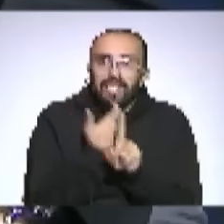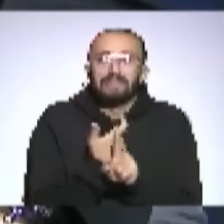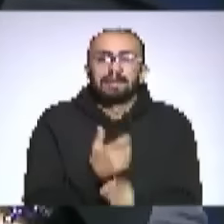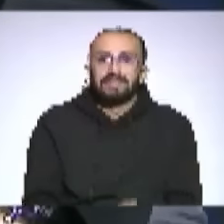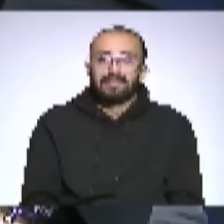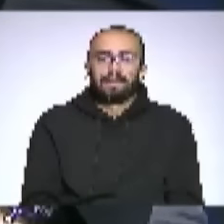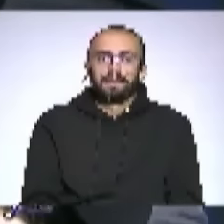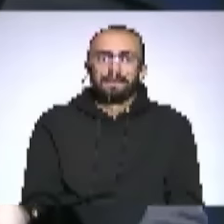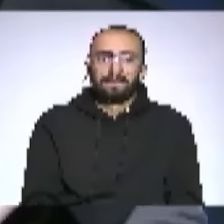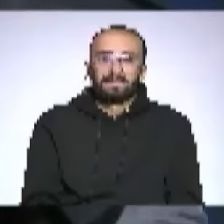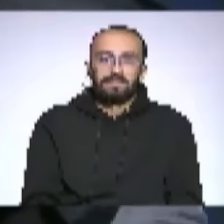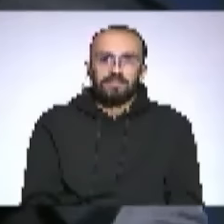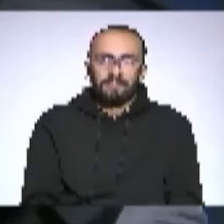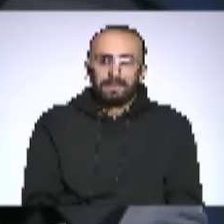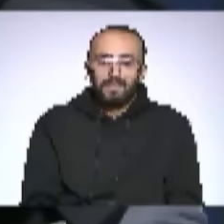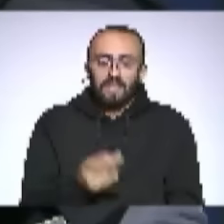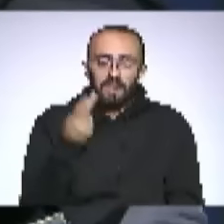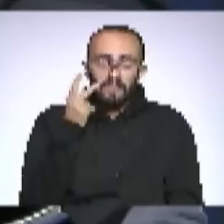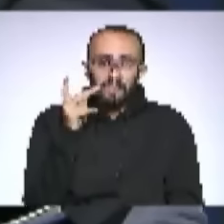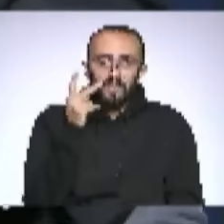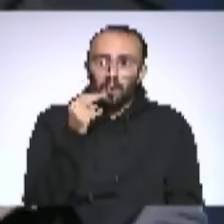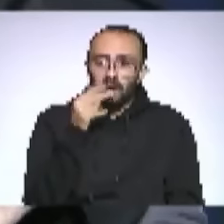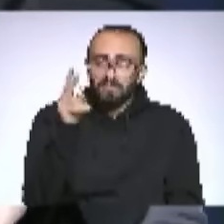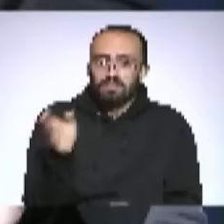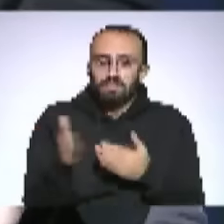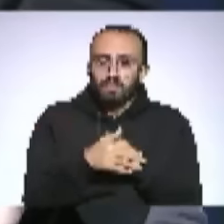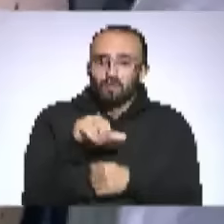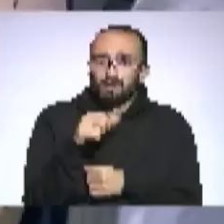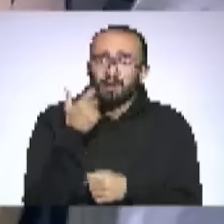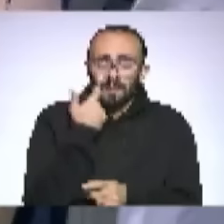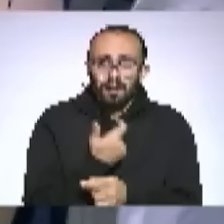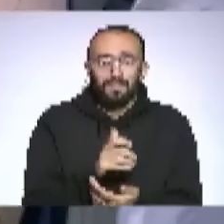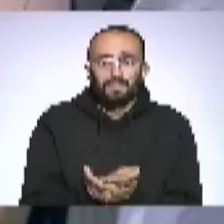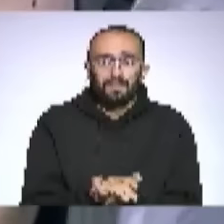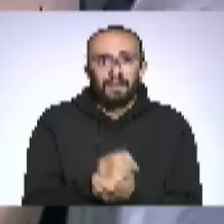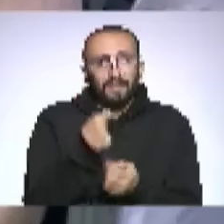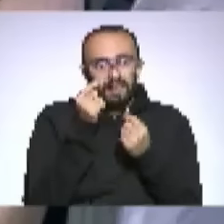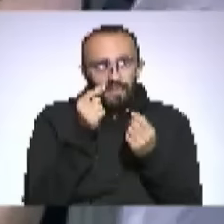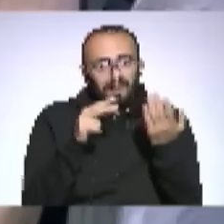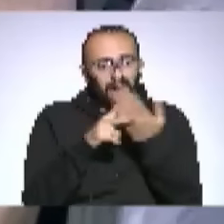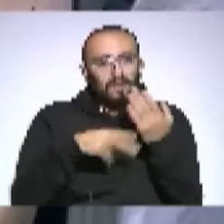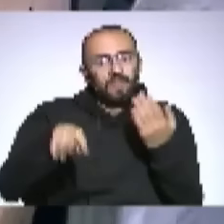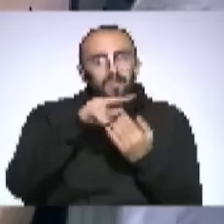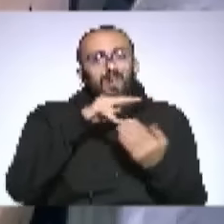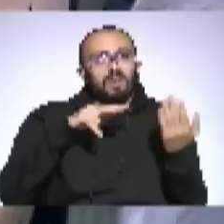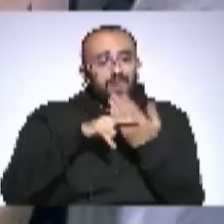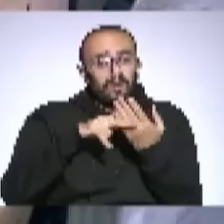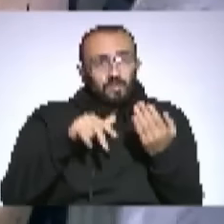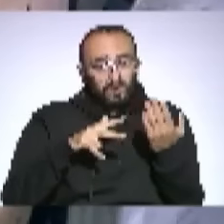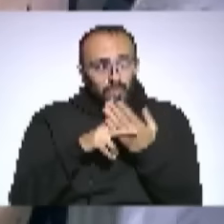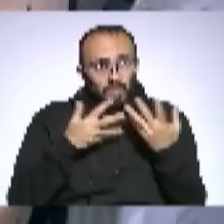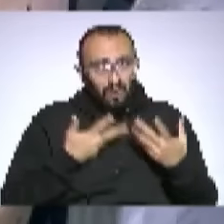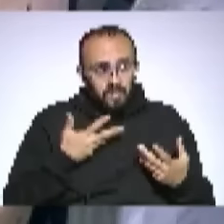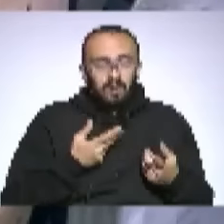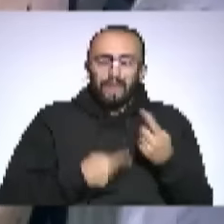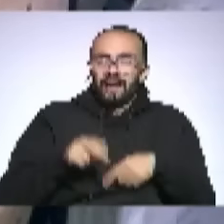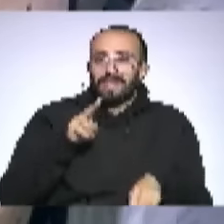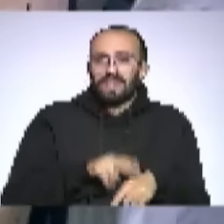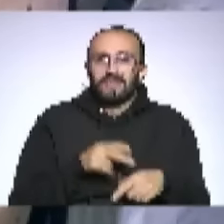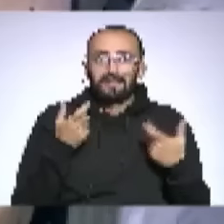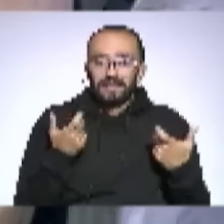هذا الخطا الجسيم اللي بيقع في الزوج اشكرك يا سيدنا بستاذن افتك وبستا هذن حضراتكم هنخرج لفاصل ونرجع